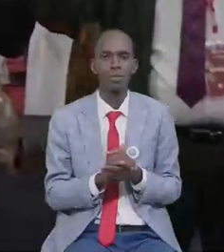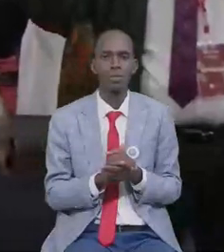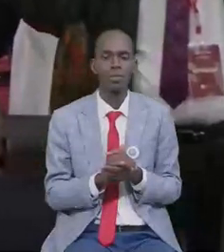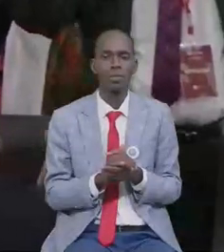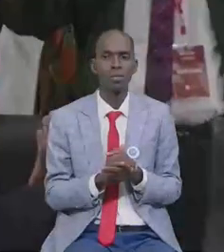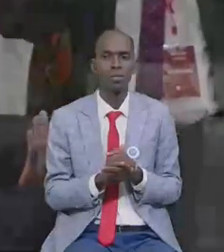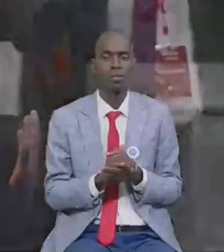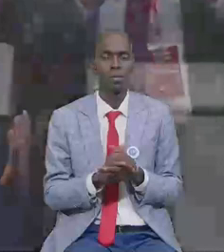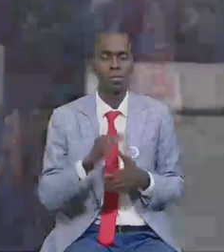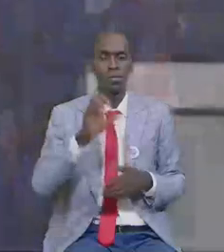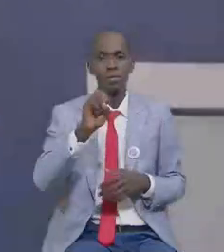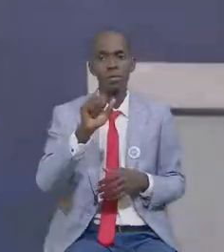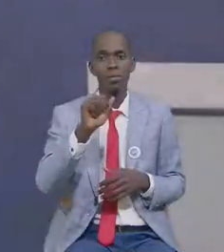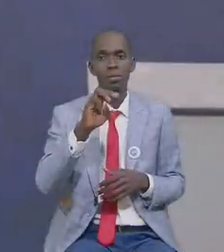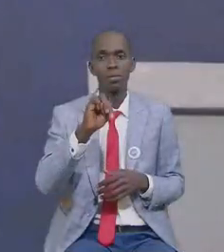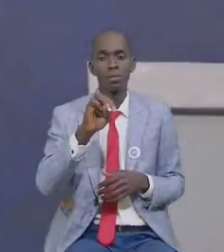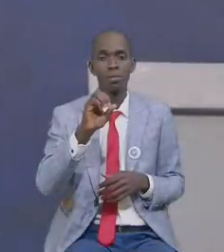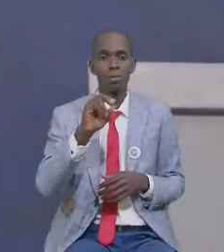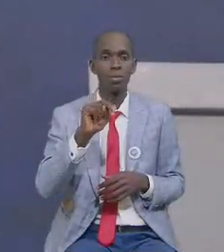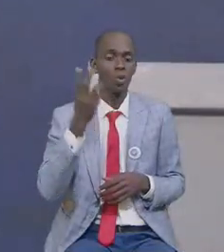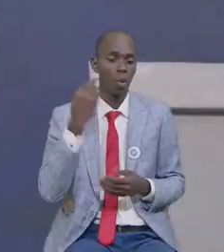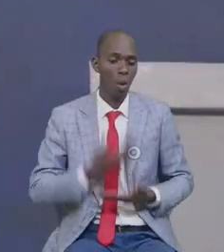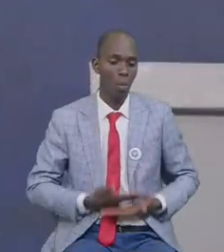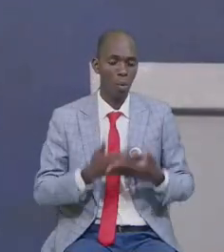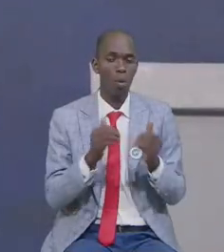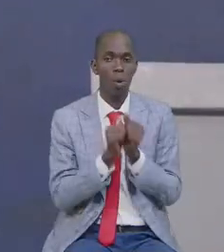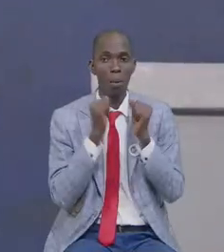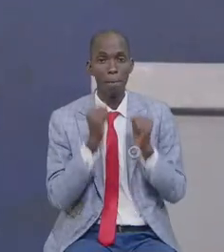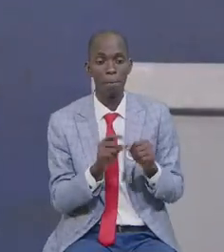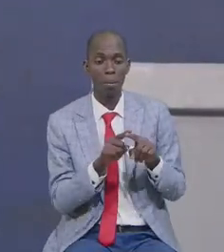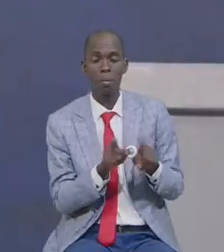Samson était né avec la puissance.